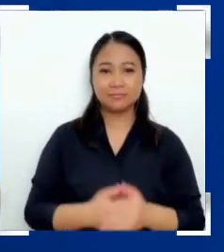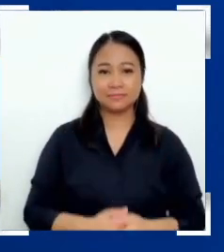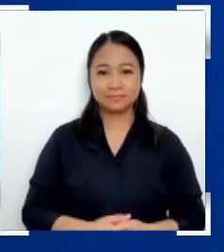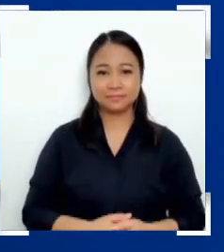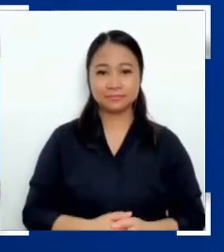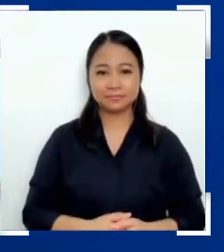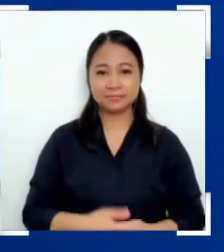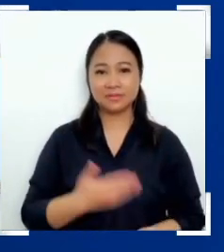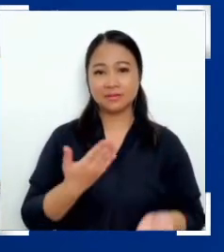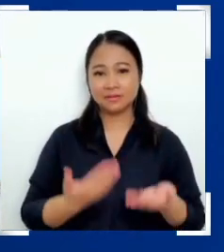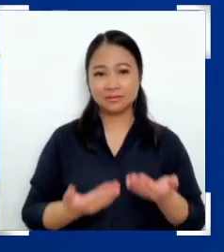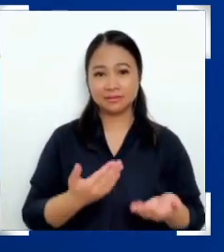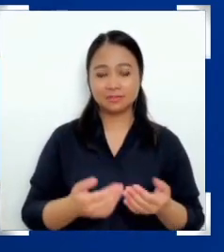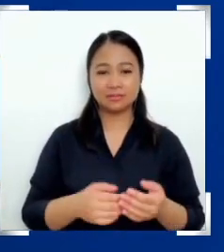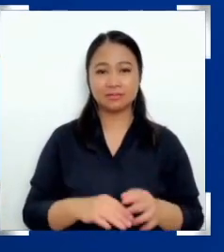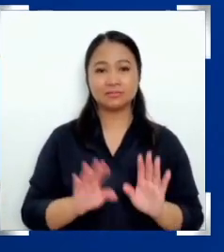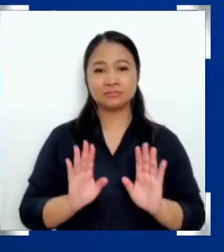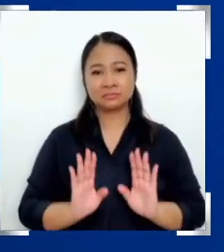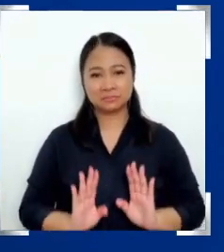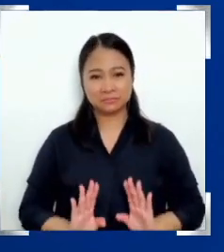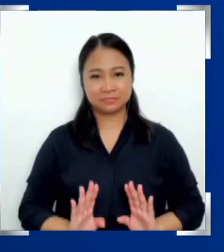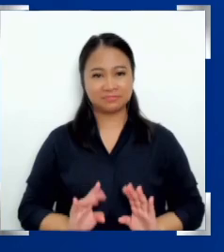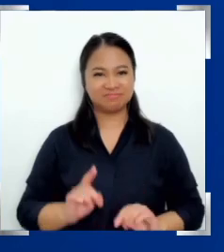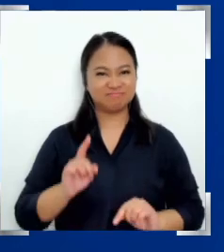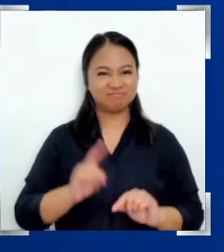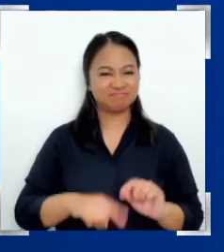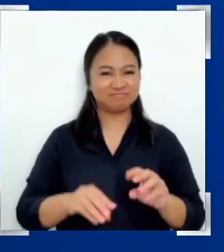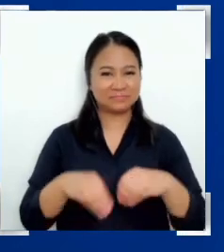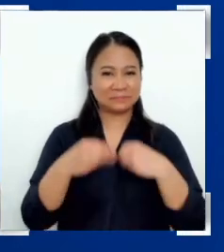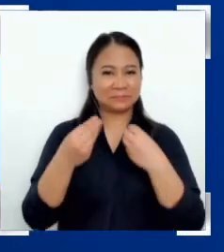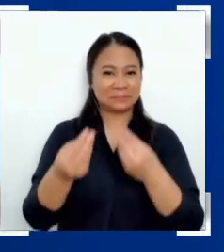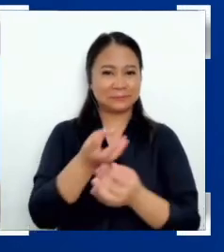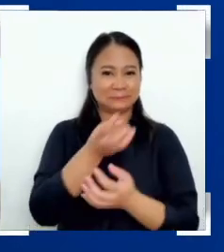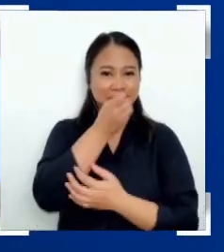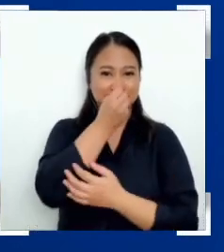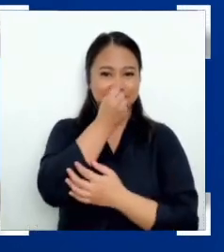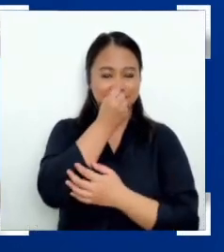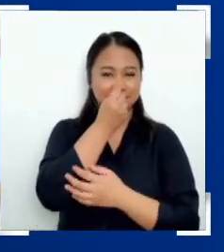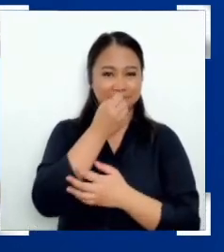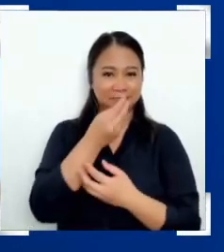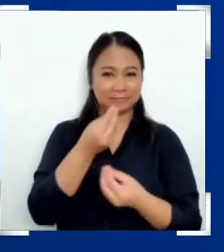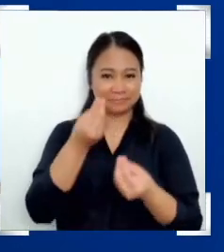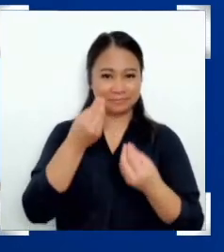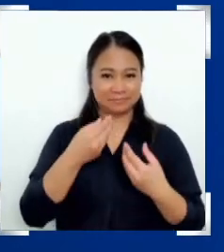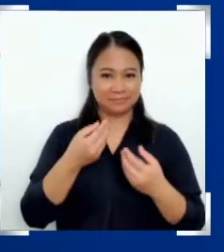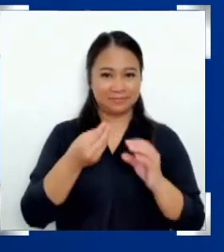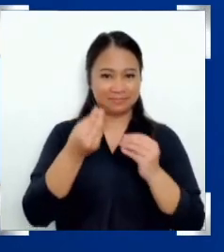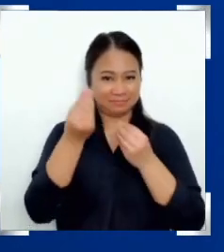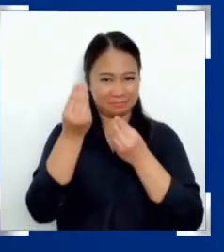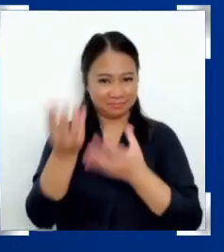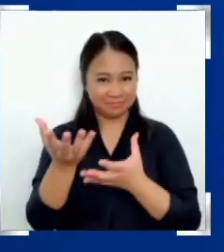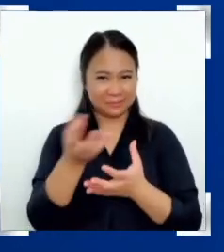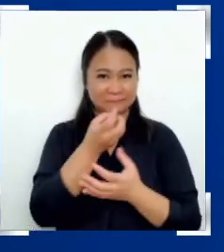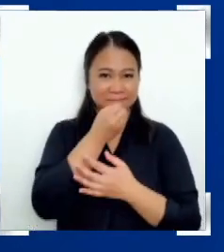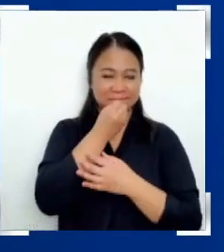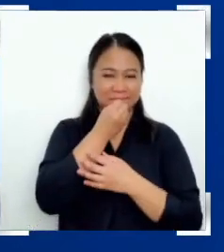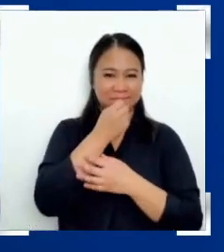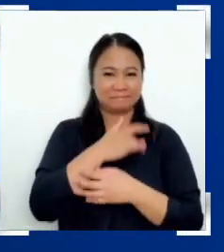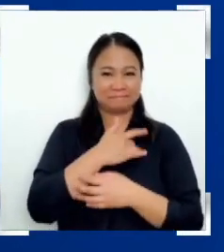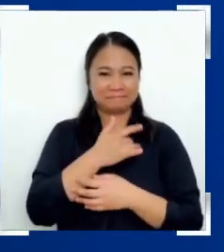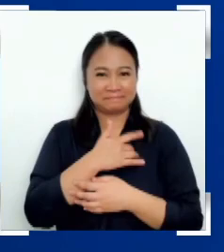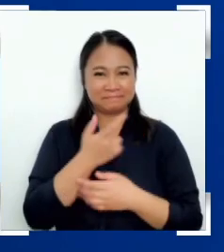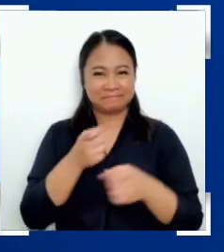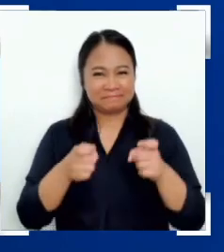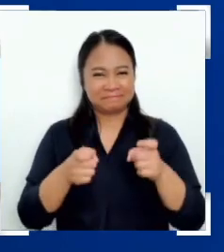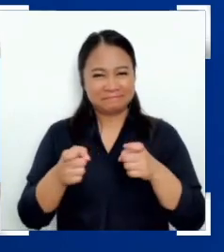very reluctant sila to provide even their personal details. Actually, nag-execute naman sila ng affidavit.